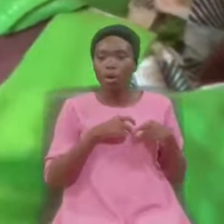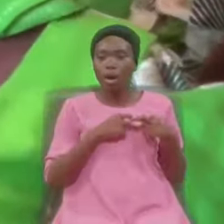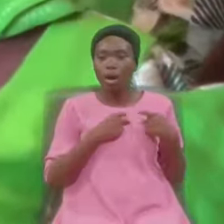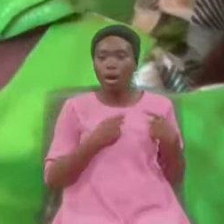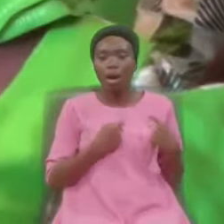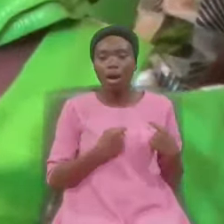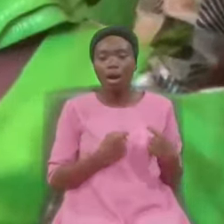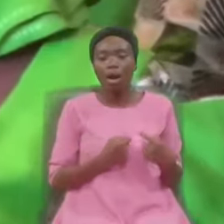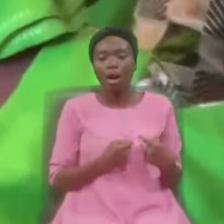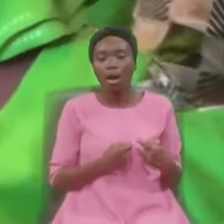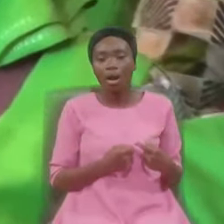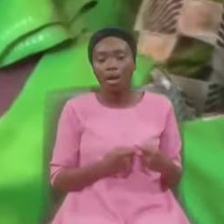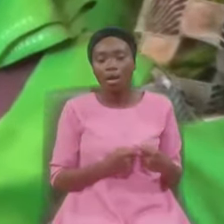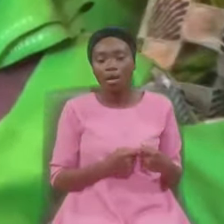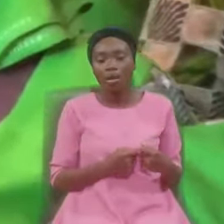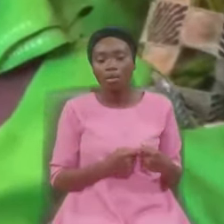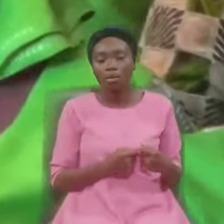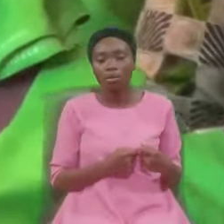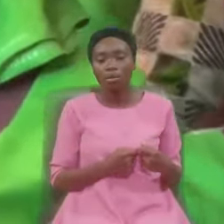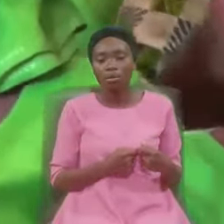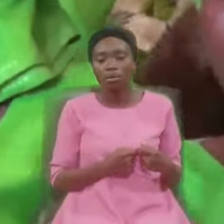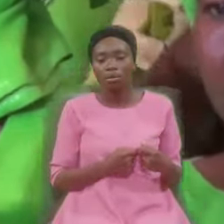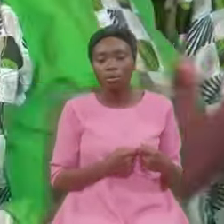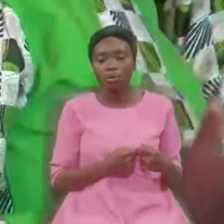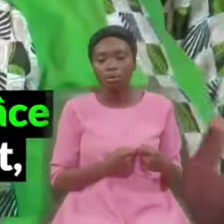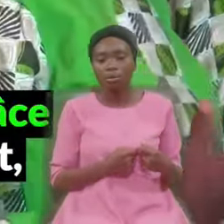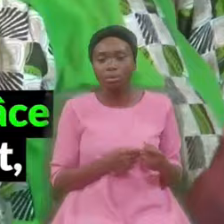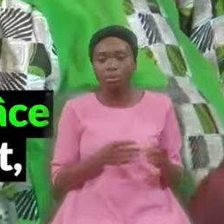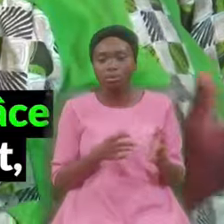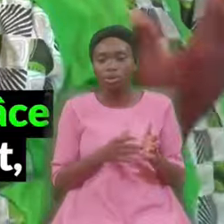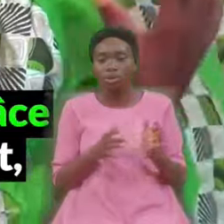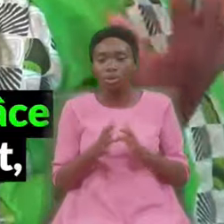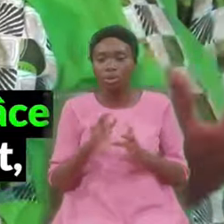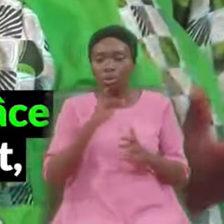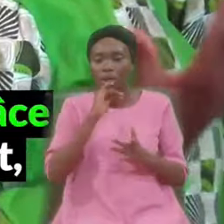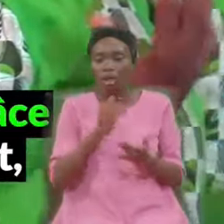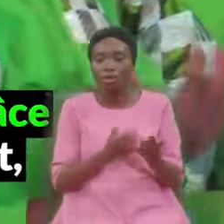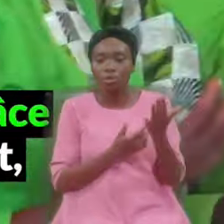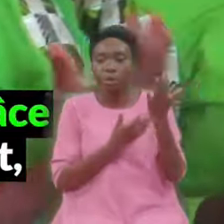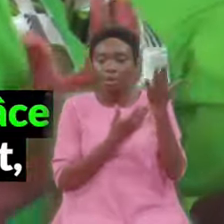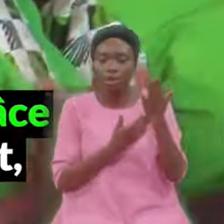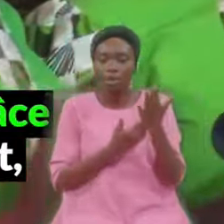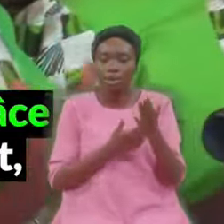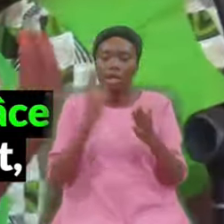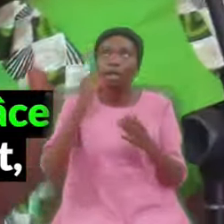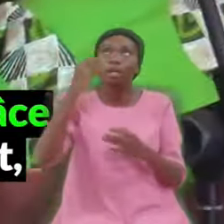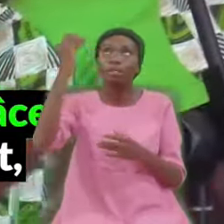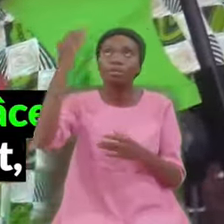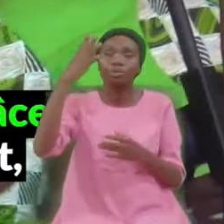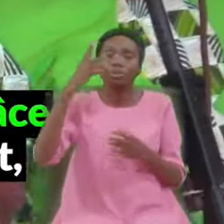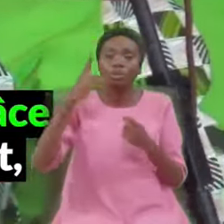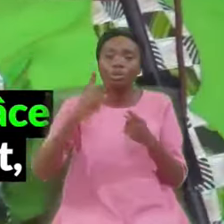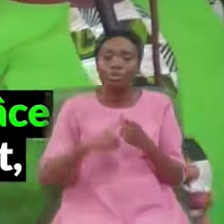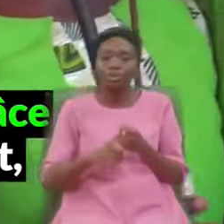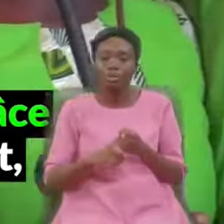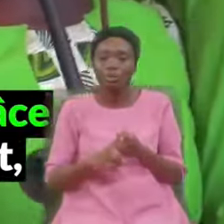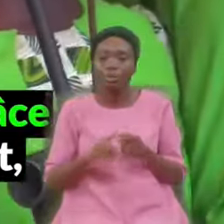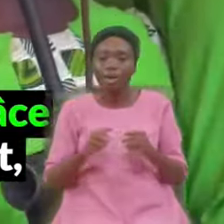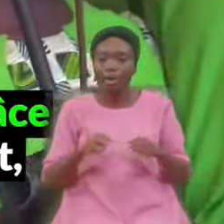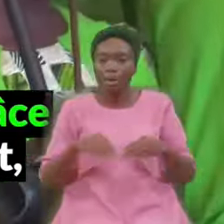ton cœur. Jésus t'attend. Jésus t'attend pour